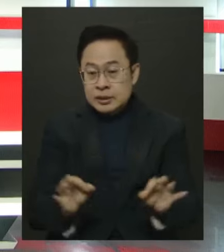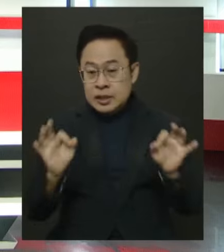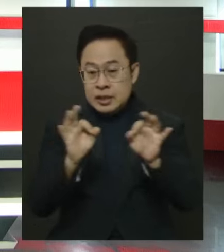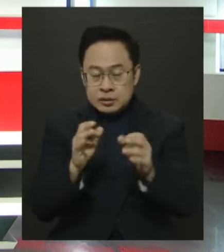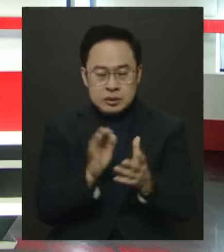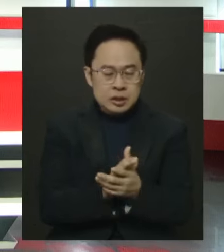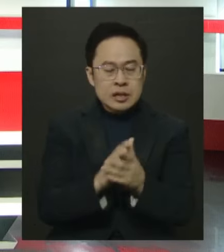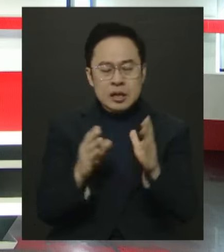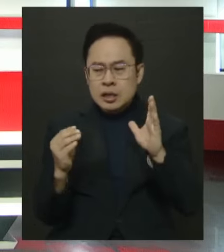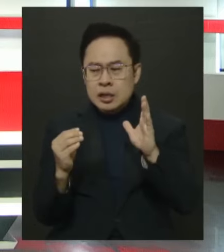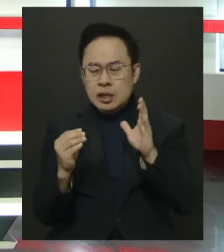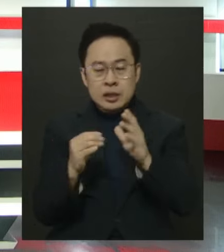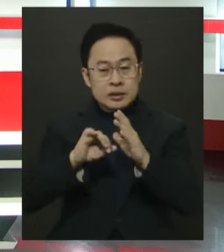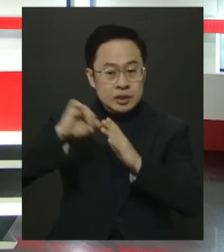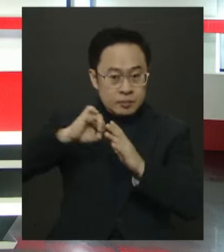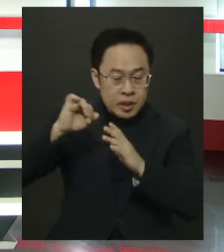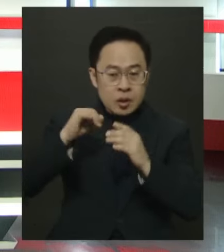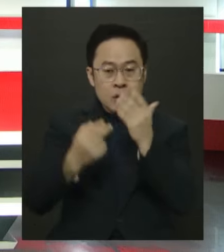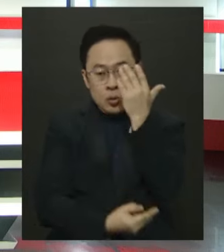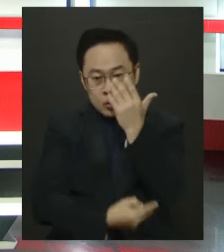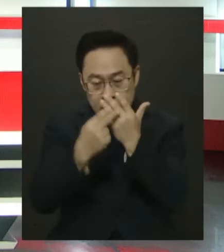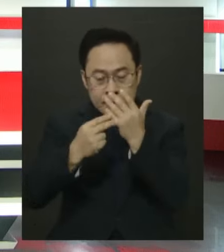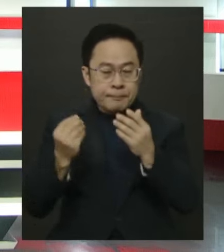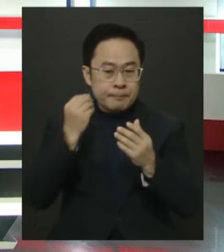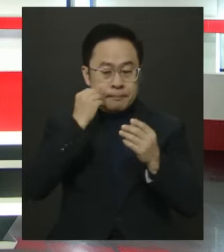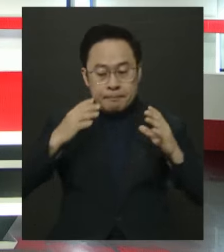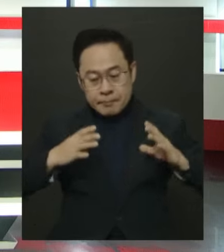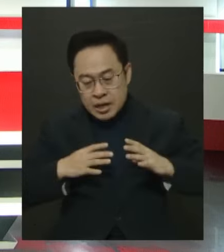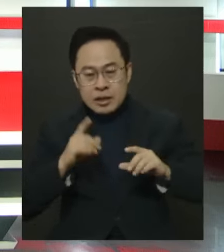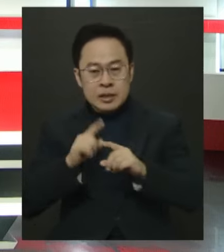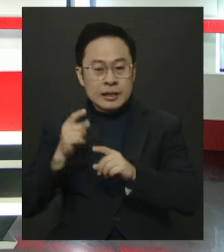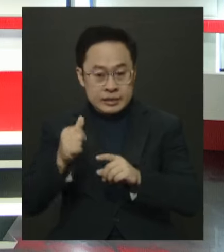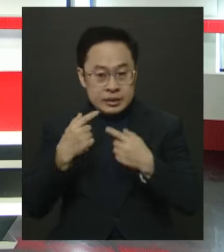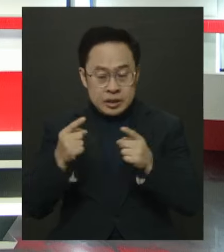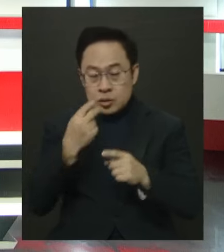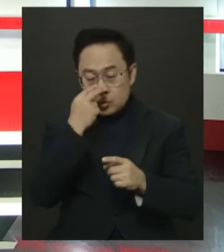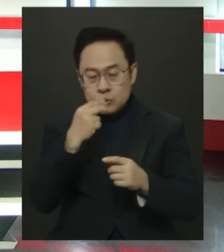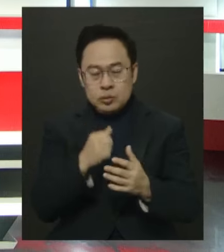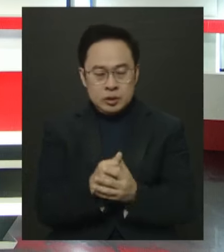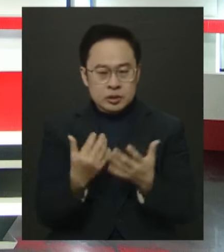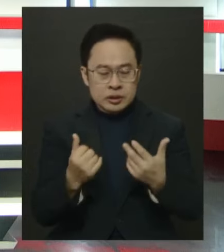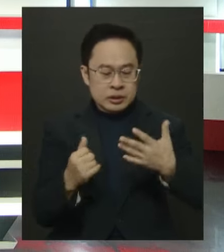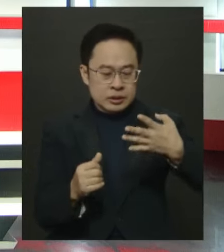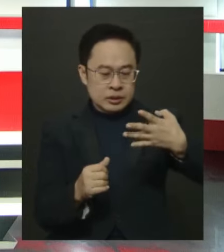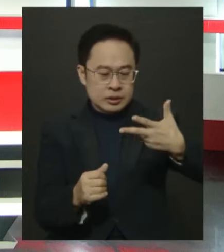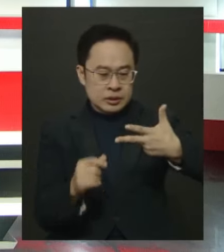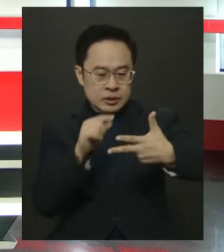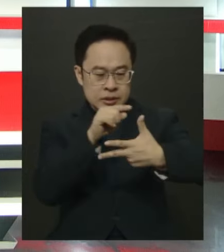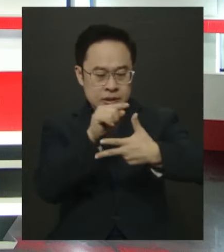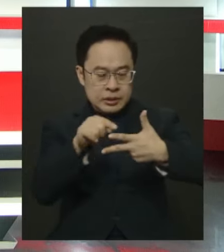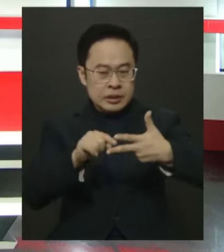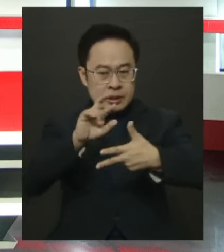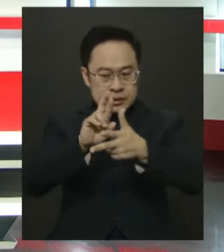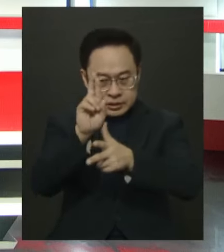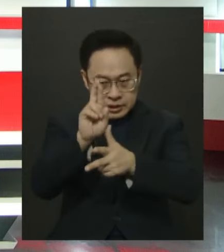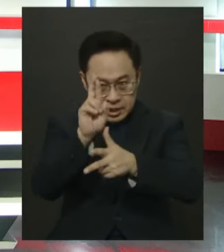ะการเดินทางโรงแรมที่พักต่างๆนะคะแต่ว่าเดี๋ยวเรารอดูบทสรุปอีกครั้งละกัน ใช่เพราะว่ามีสงขลาเป็นตัวแทนในทางใต้น ะ แล้ว